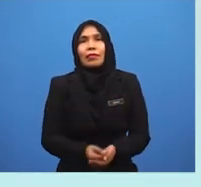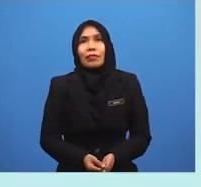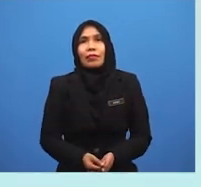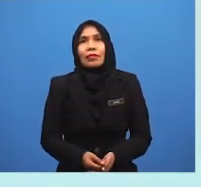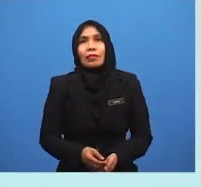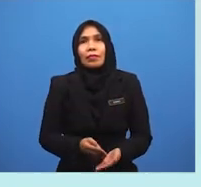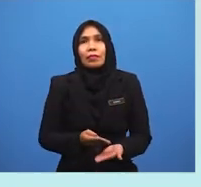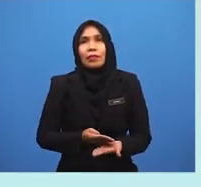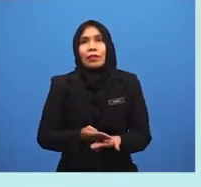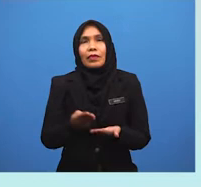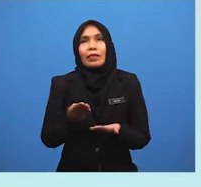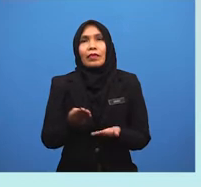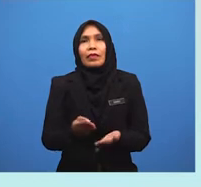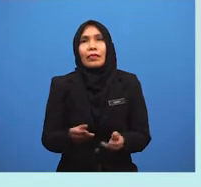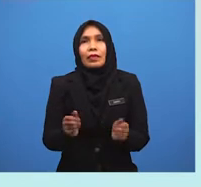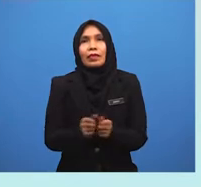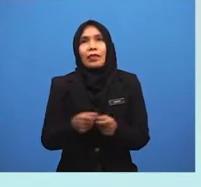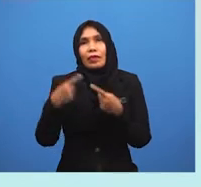ikhlas.